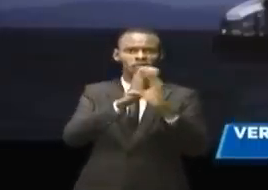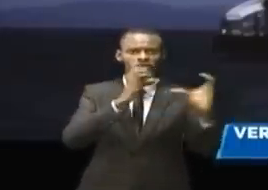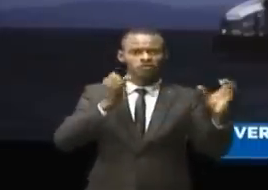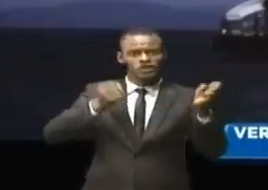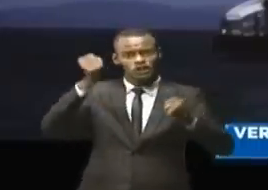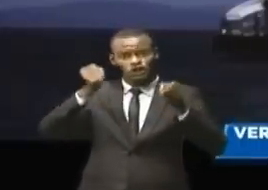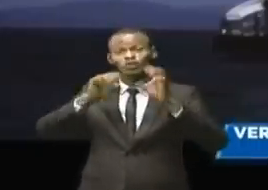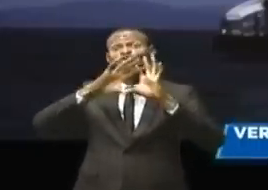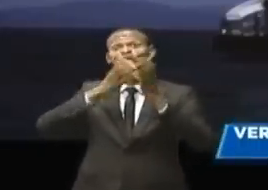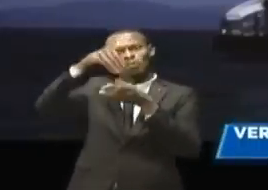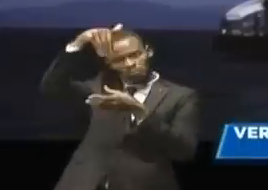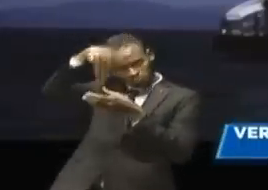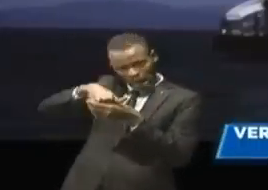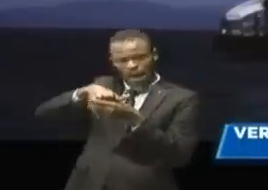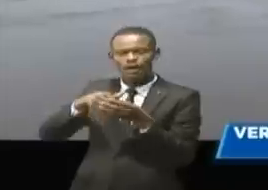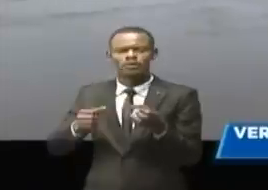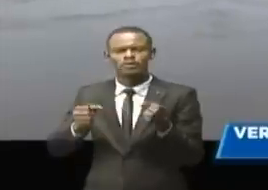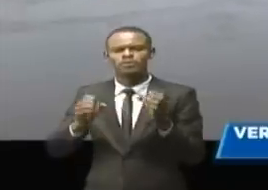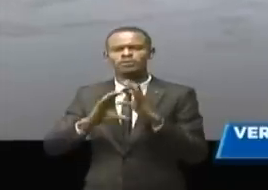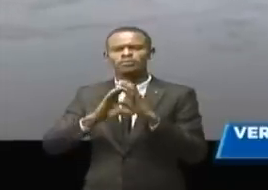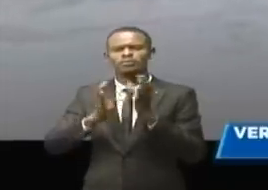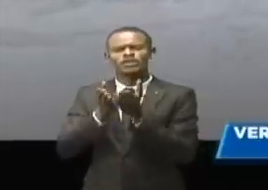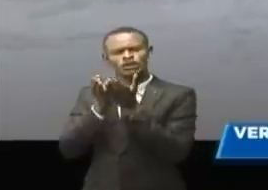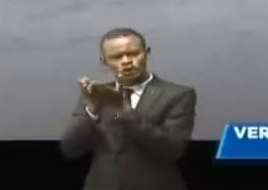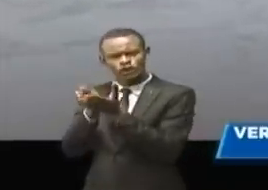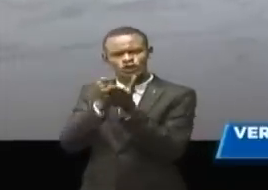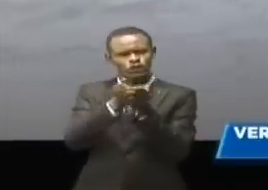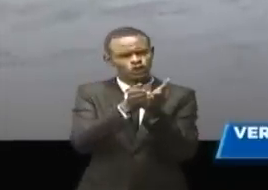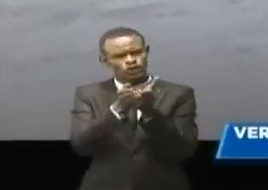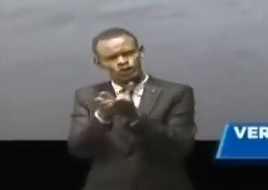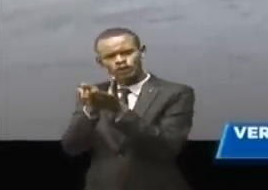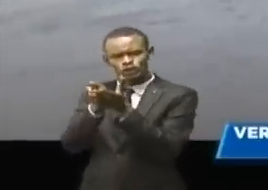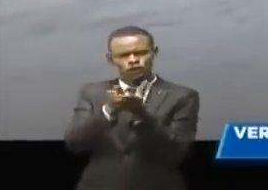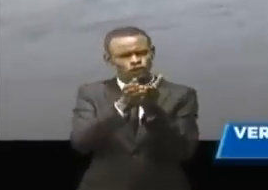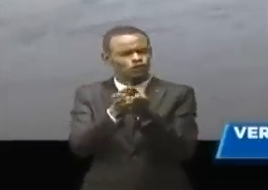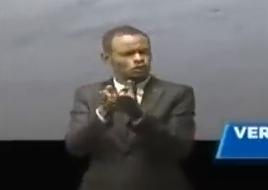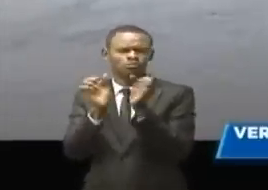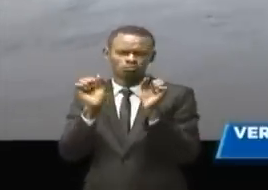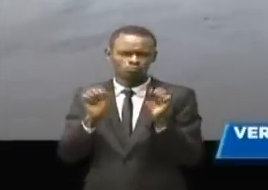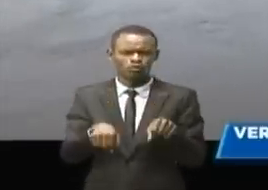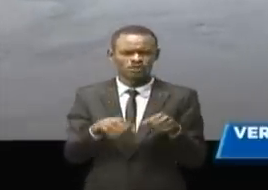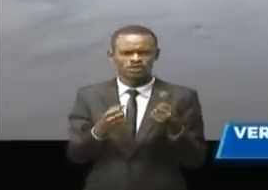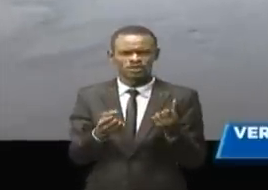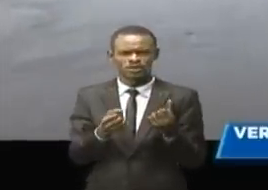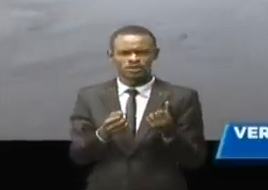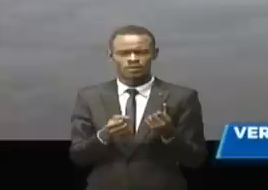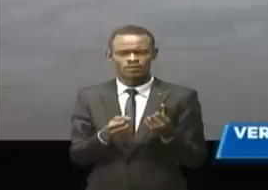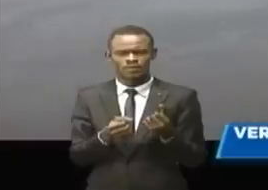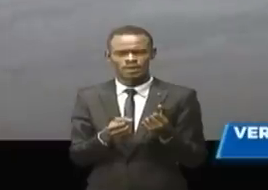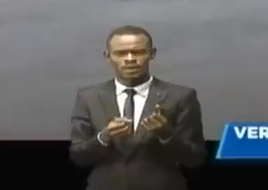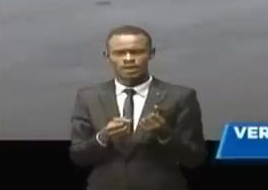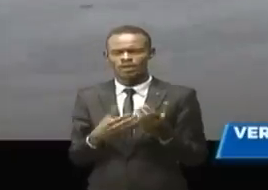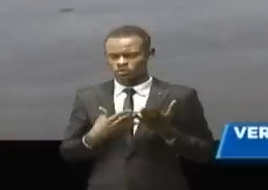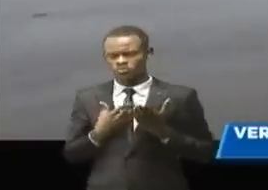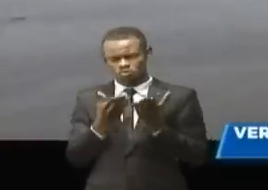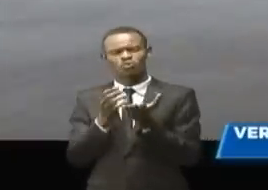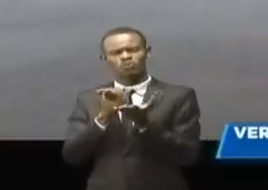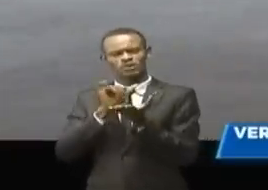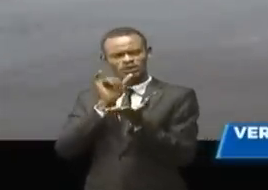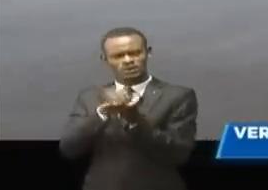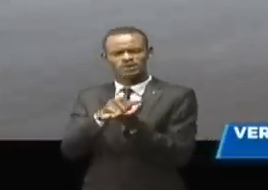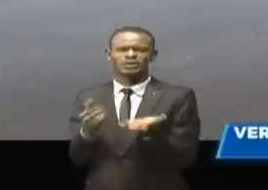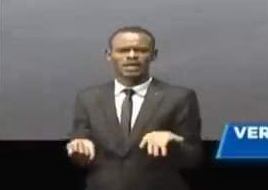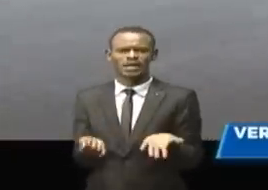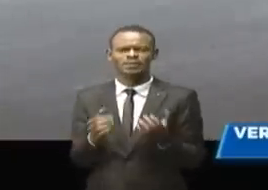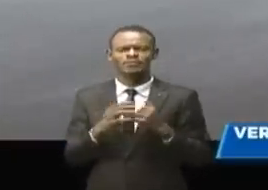ne pourra pas aboutir. Problème, la profondeur moyenne du fleuve Congo d'un demi-mètre, pas possible donc pour la